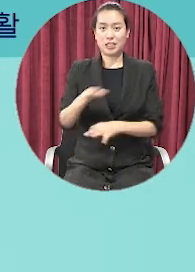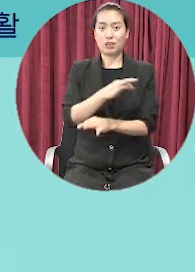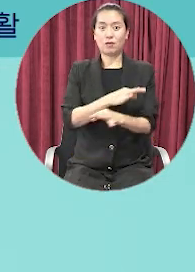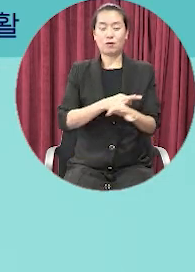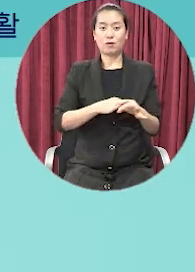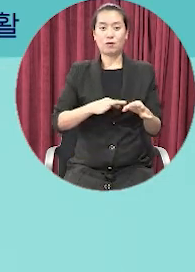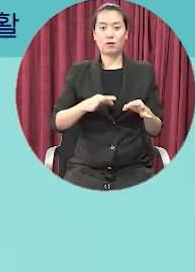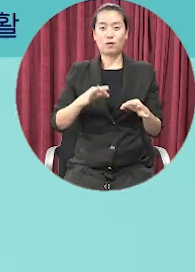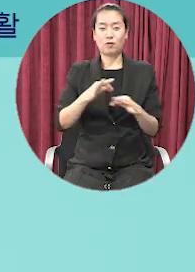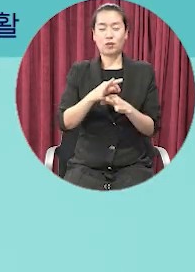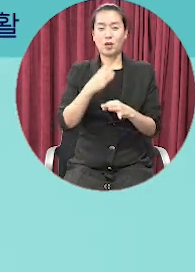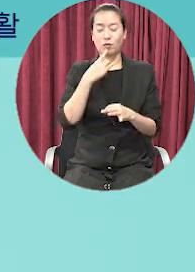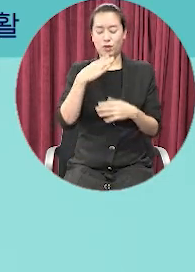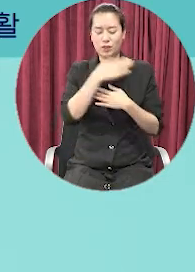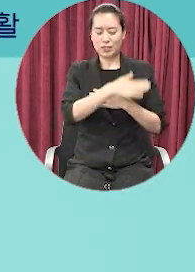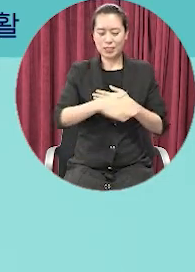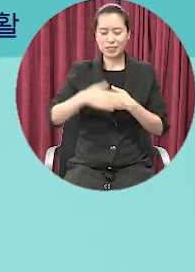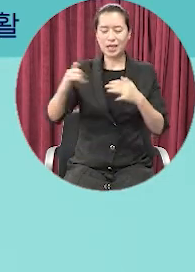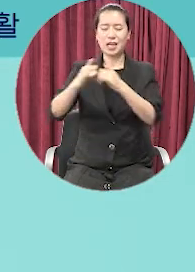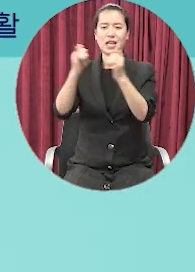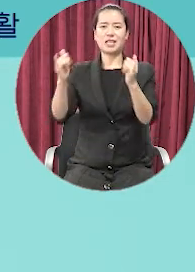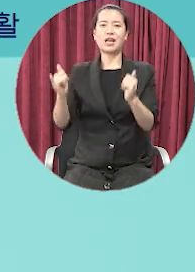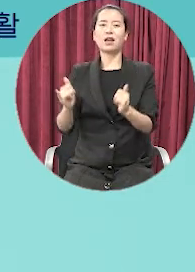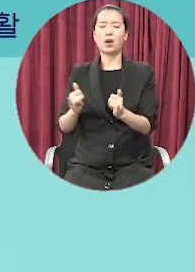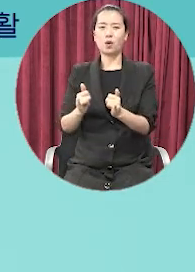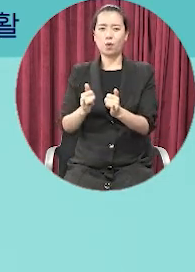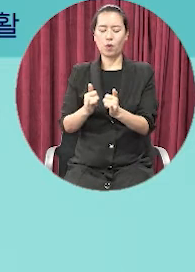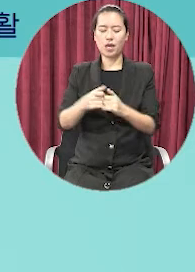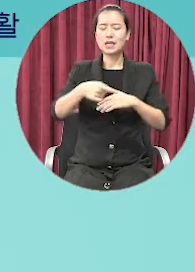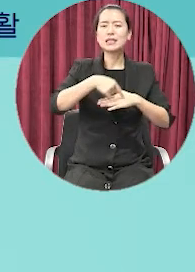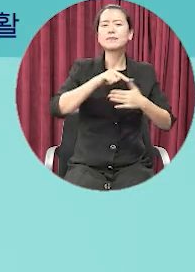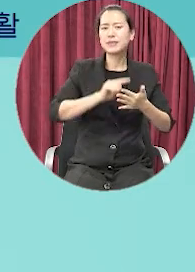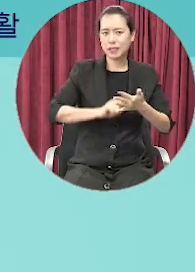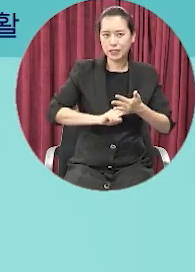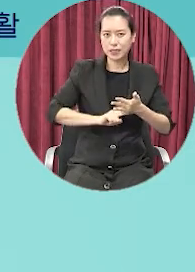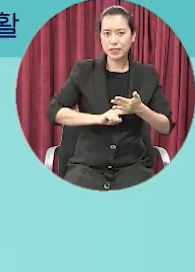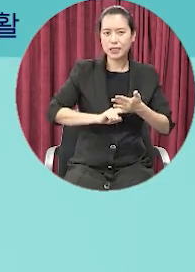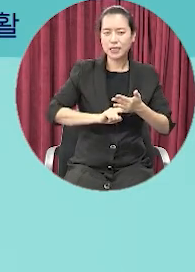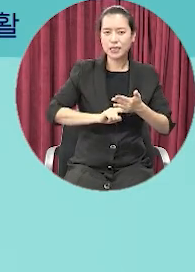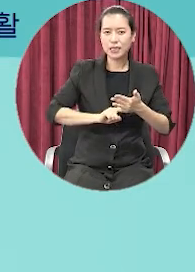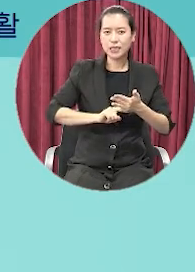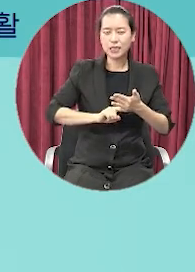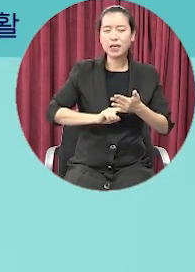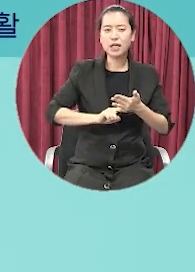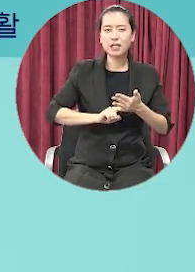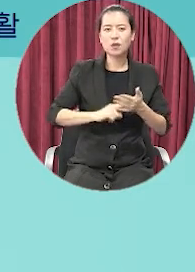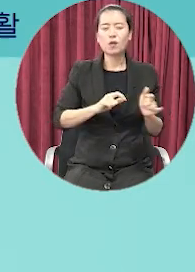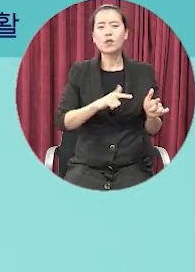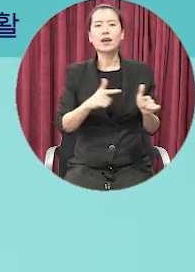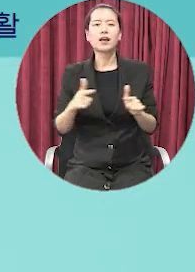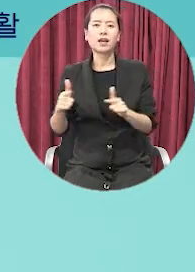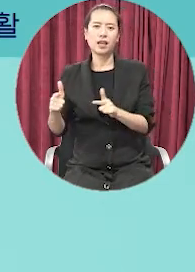경제적인 것만이 아니라 신체, 사회, 심리 등 다영역에